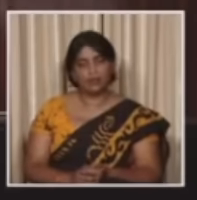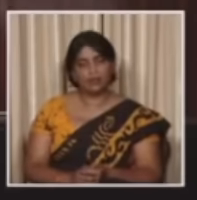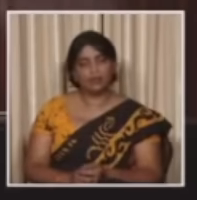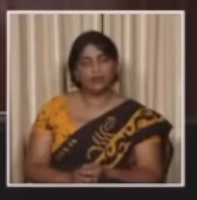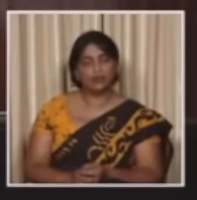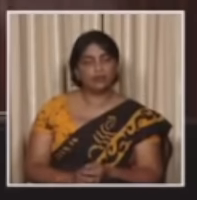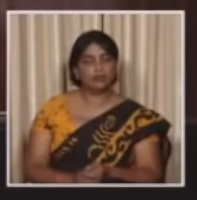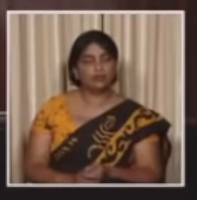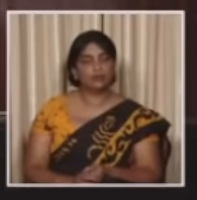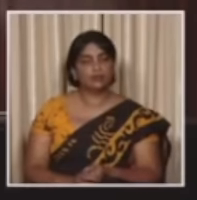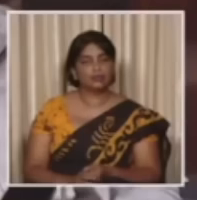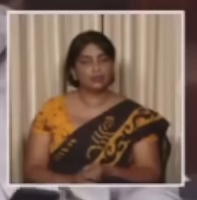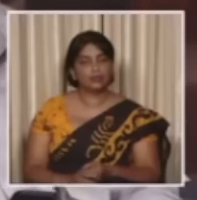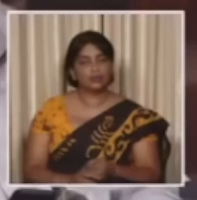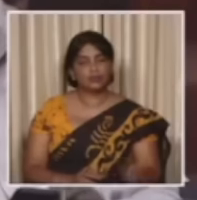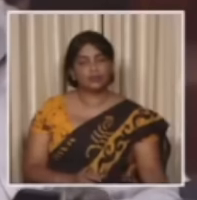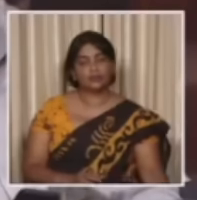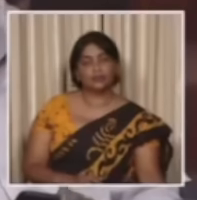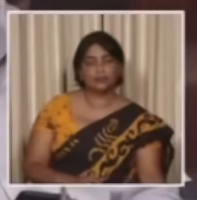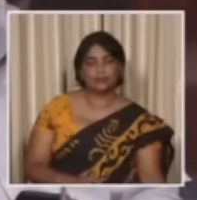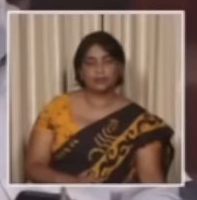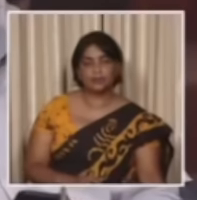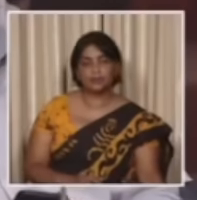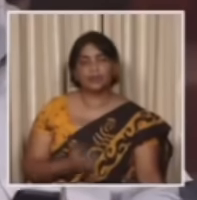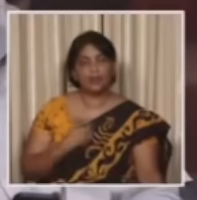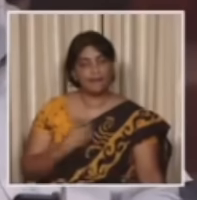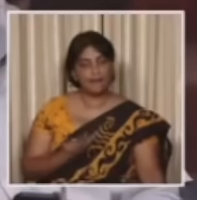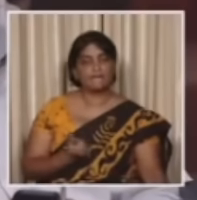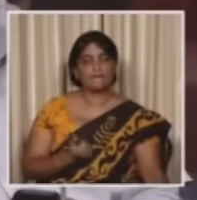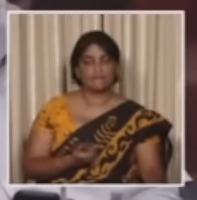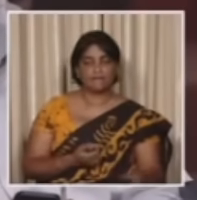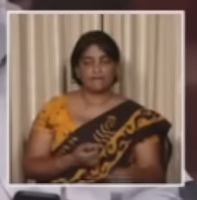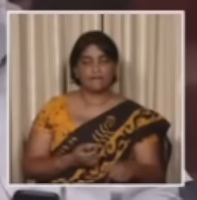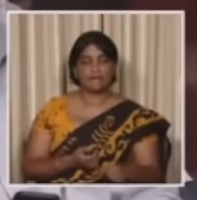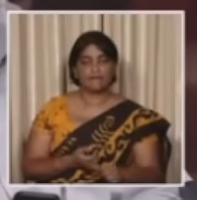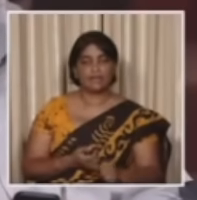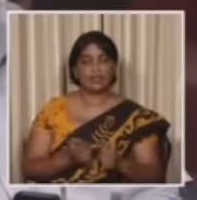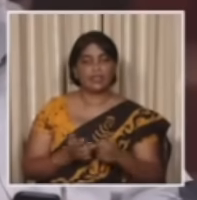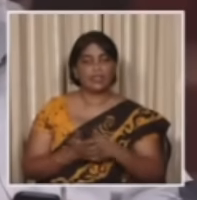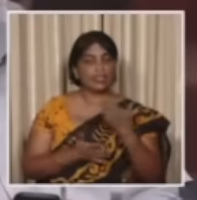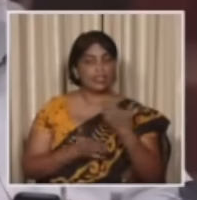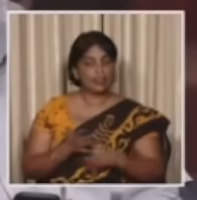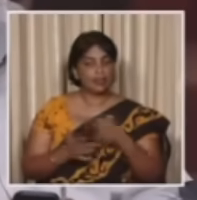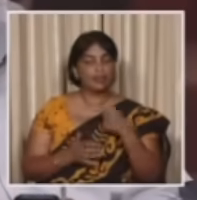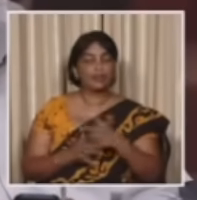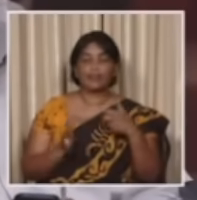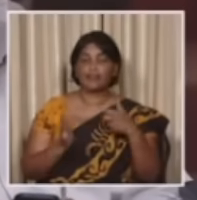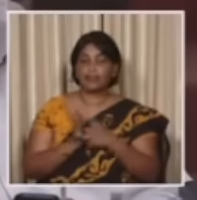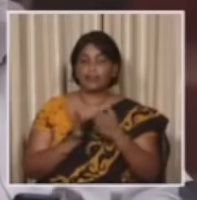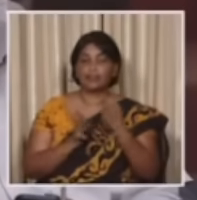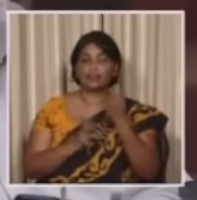කිරේලමතුමා. අරු නියෝජ්‍ය කතානායකතුමනි මාගාව තියෙන හැන්සඩ් එක. හැන්සඩ් එකේ තියෙන වීසා ෆීස්